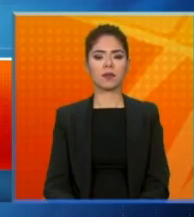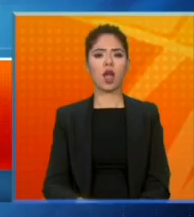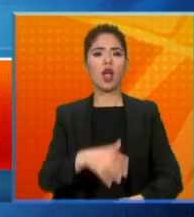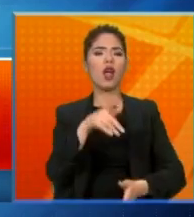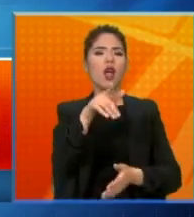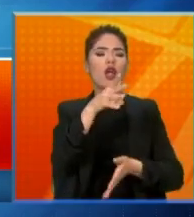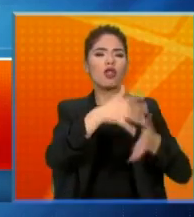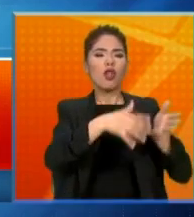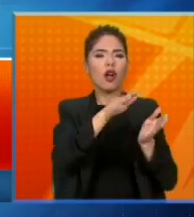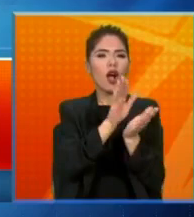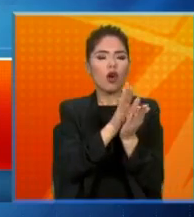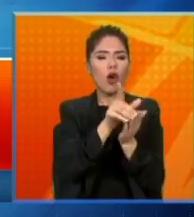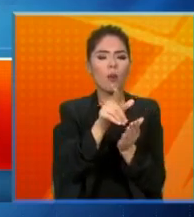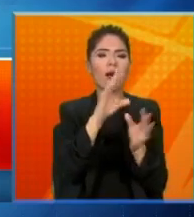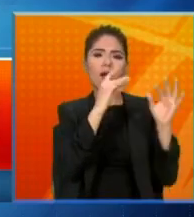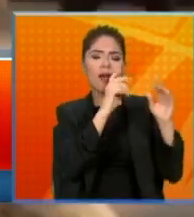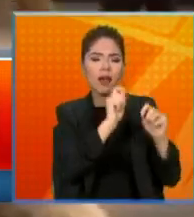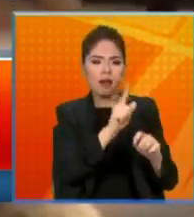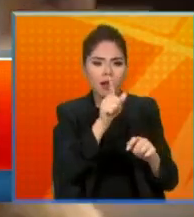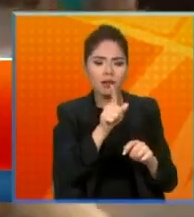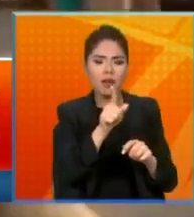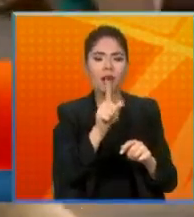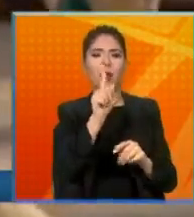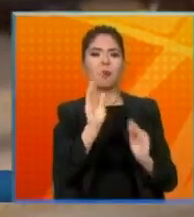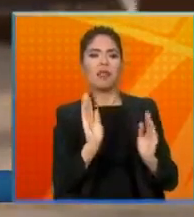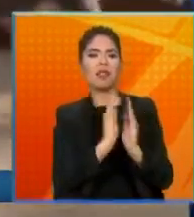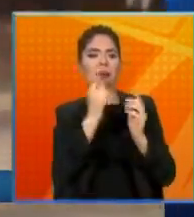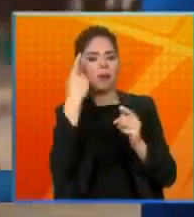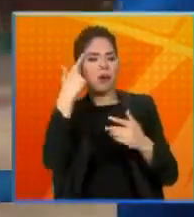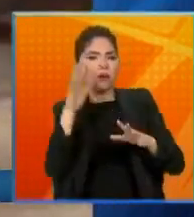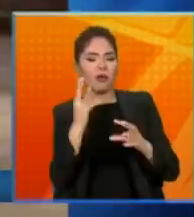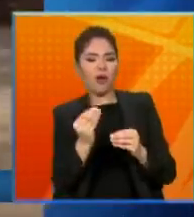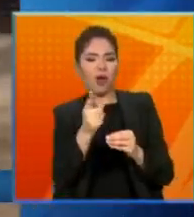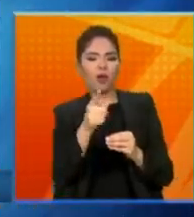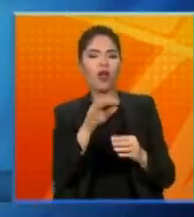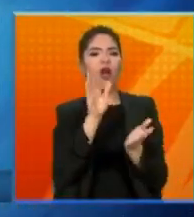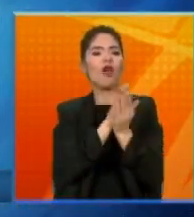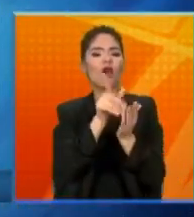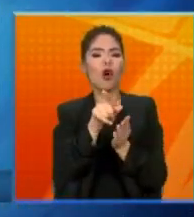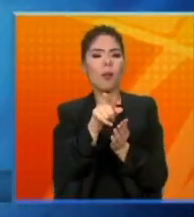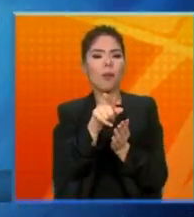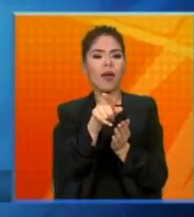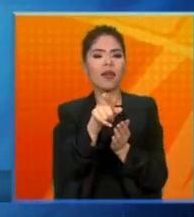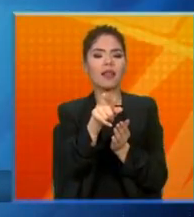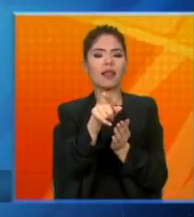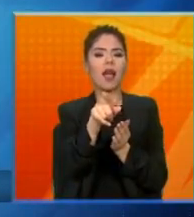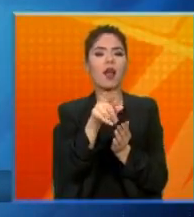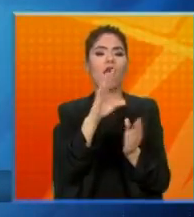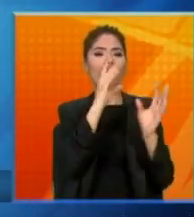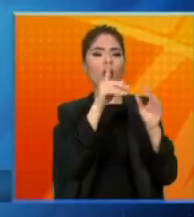Sokak köpeklerine klarnet çaldı. Hiç beklemediği bir tepkiyle karşılaştı. Köpekler müzisyene böyle